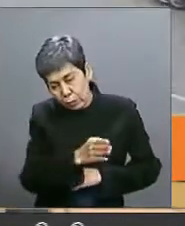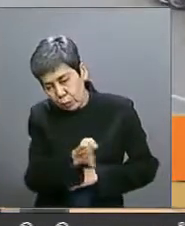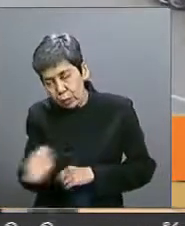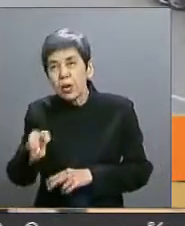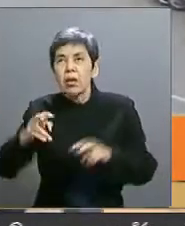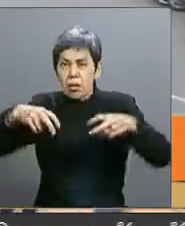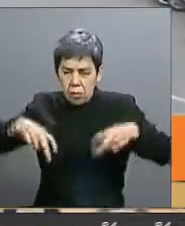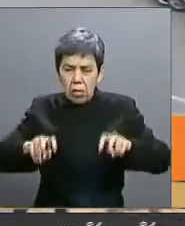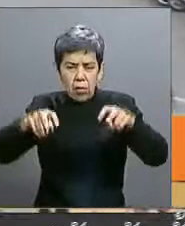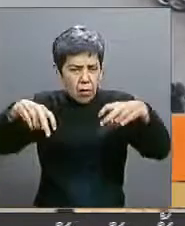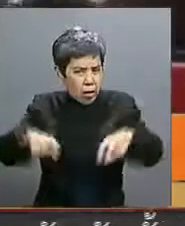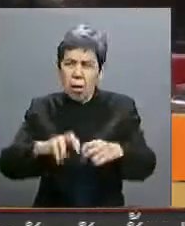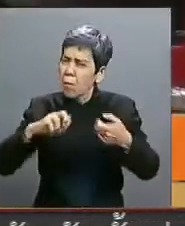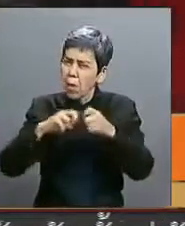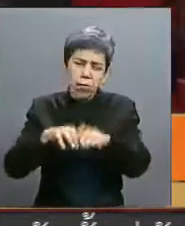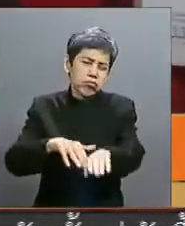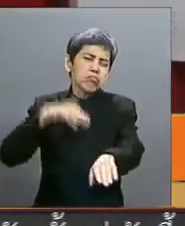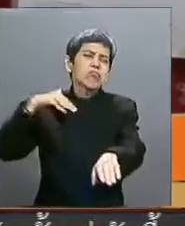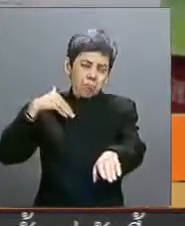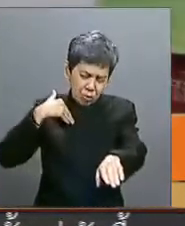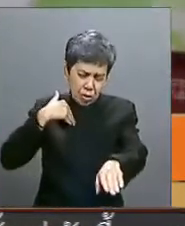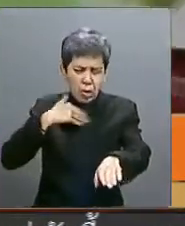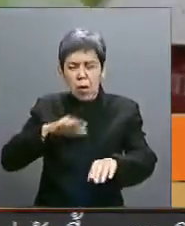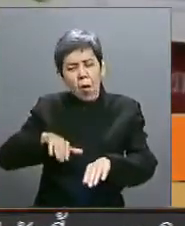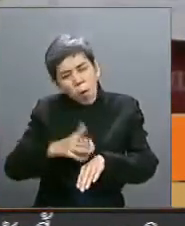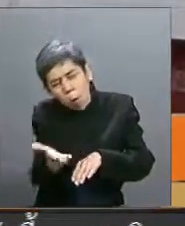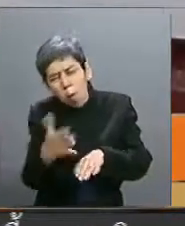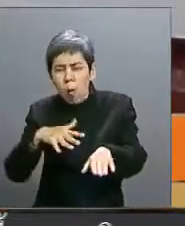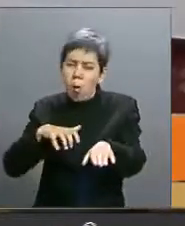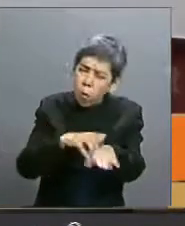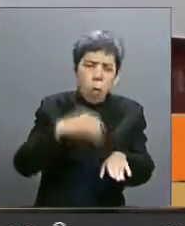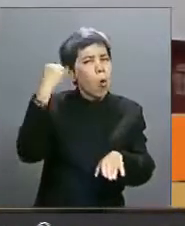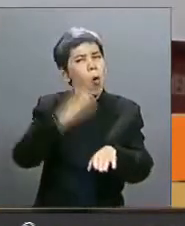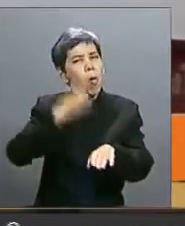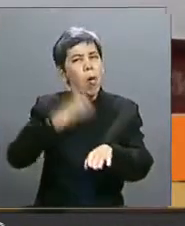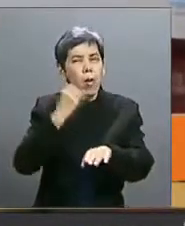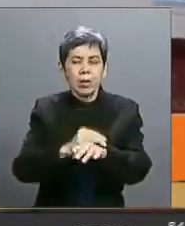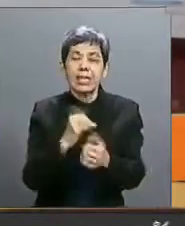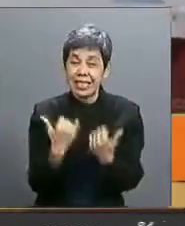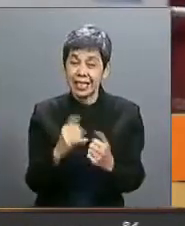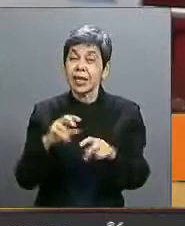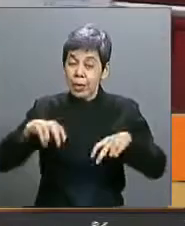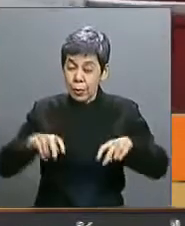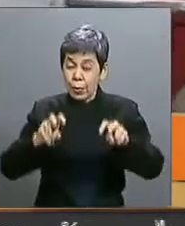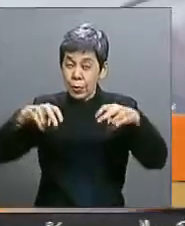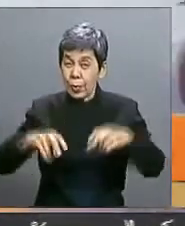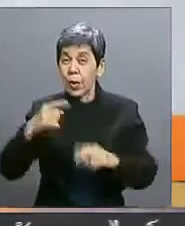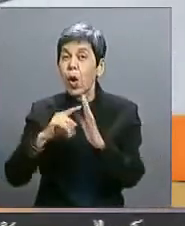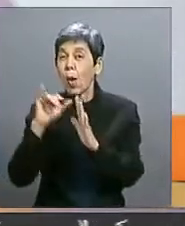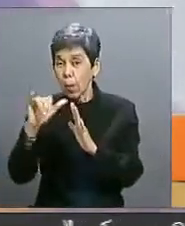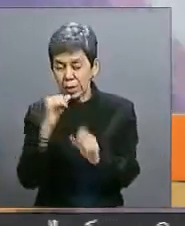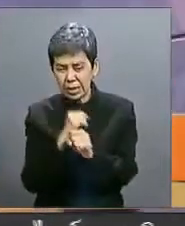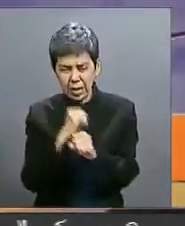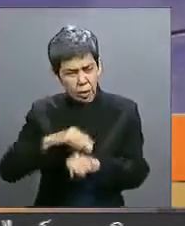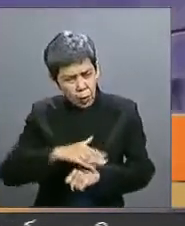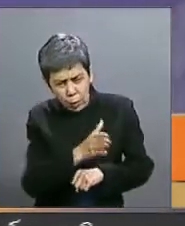มักเกิดปัญหาจราจรเกิดอุบัติเหตุขึ้นบ่อยครั้งแม้อุทยานแห่งชาติดอยสุเทพปุยจะจำกัดการ